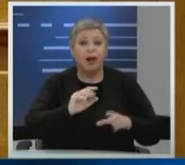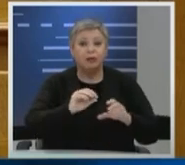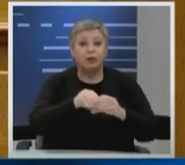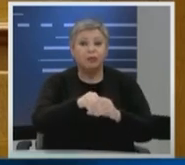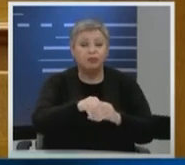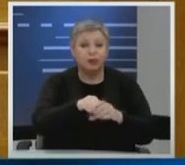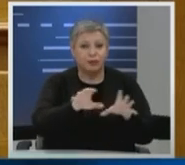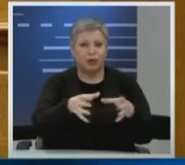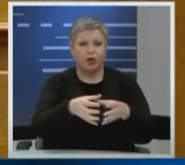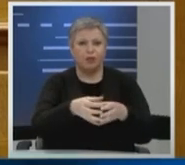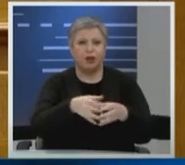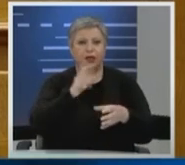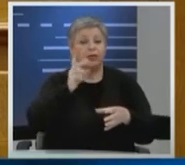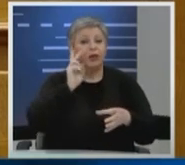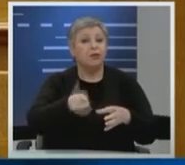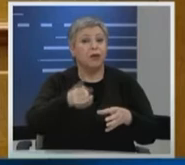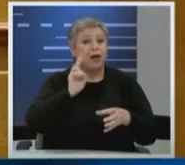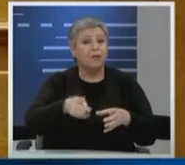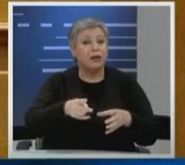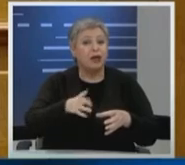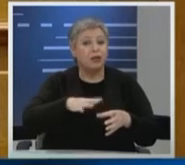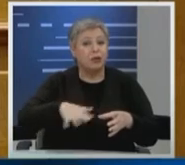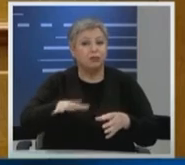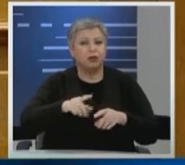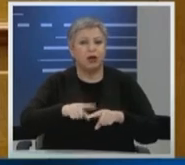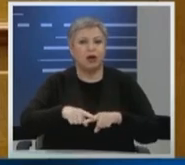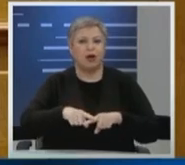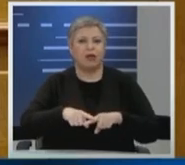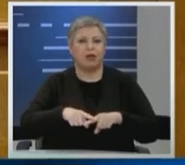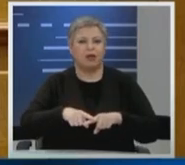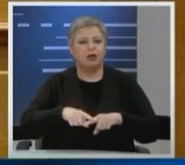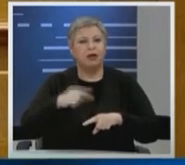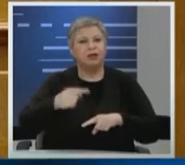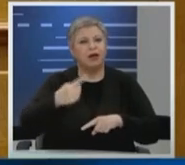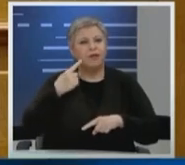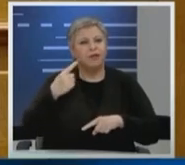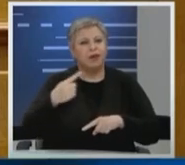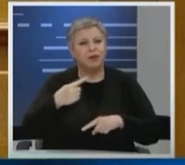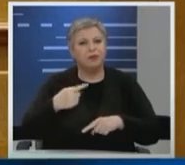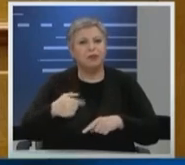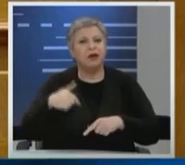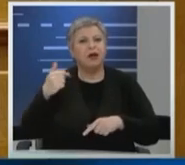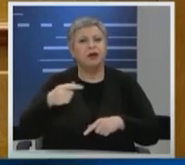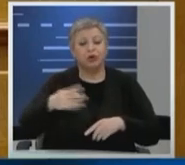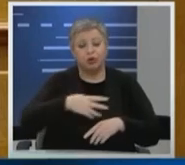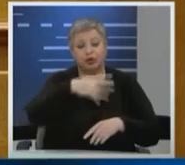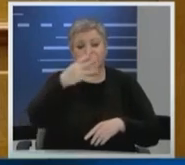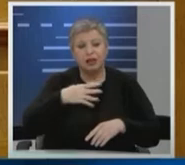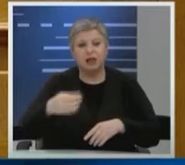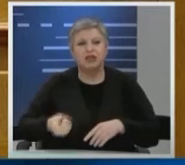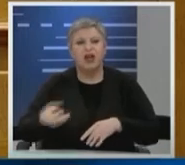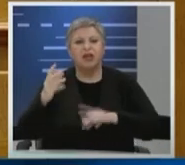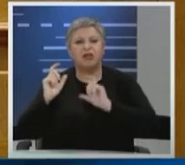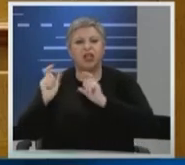αυτά γίνονται στο πλαίσιο μιας άσφαιρης αντιπαράθεσης που κλιμακώνεται ανάμεσα στο ΣΥΡΙΖΑ και στη Νέα Δημοκρατία.